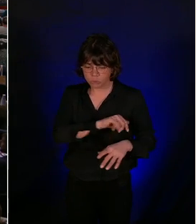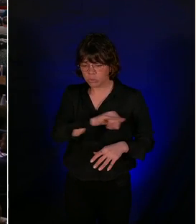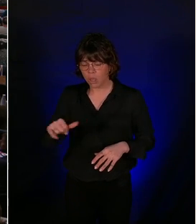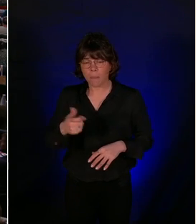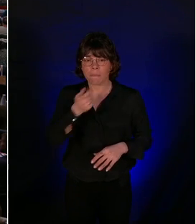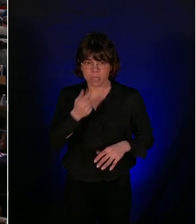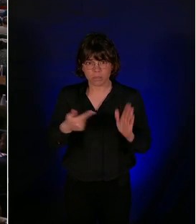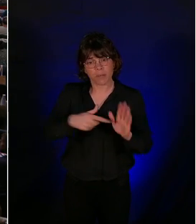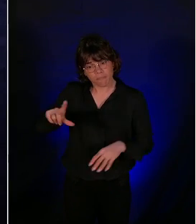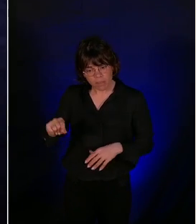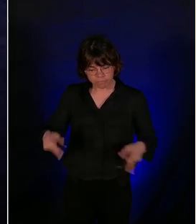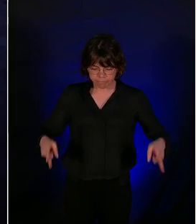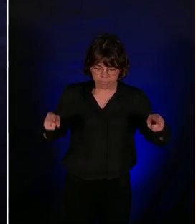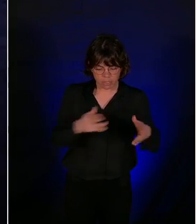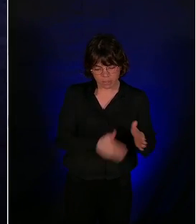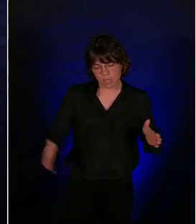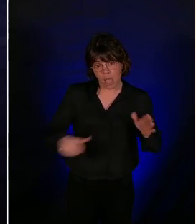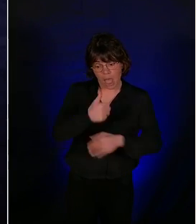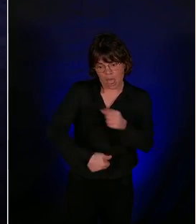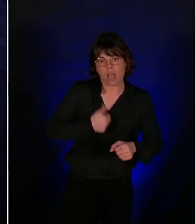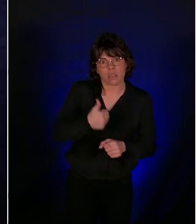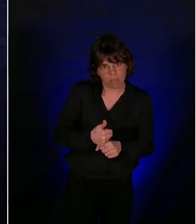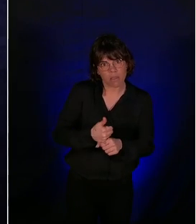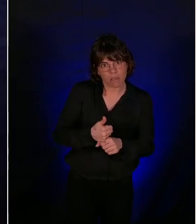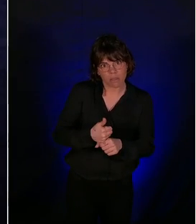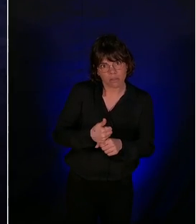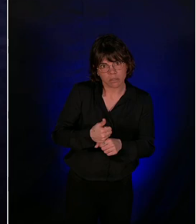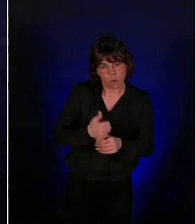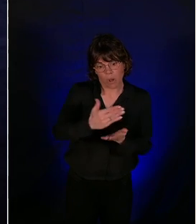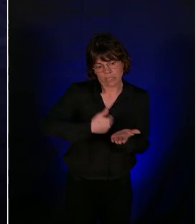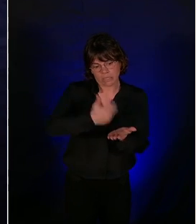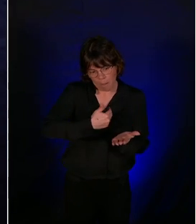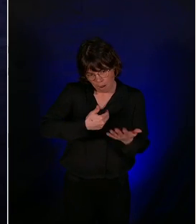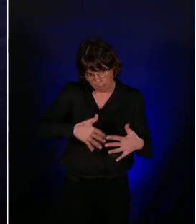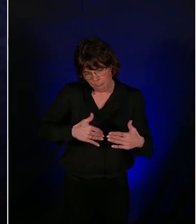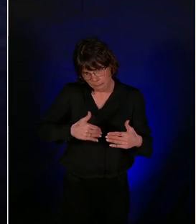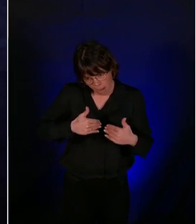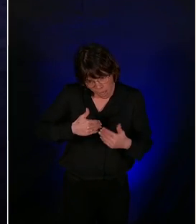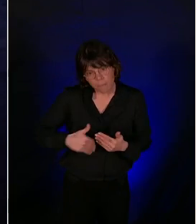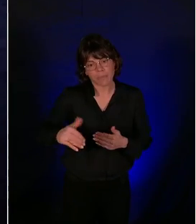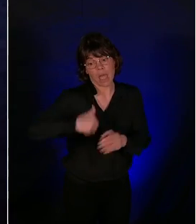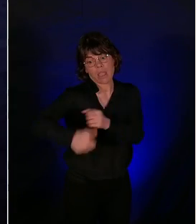en mars 2020 donc pratiquement un an après après le licen après nos